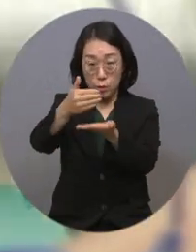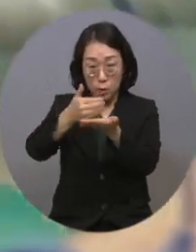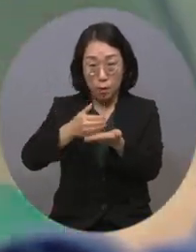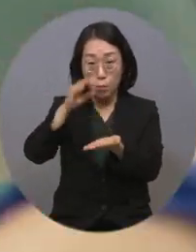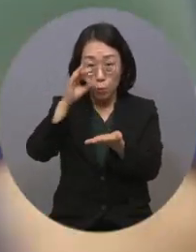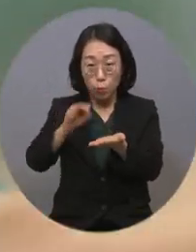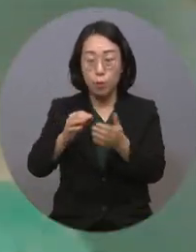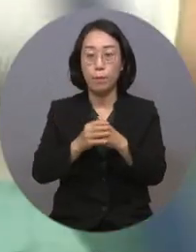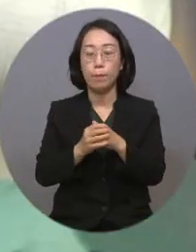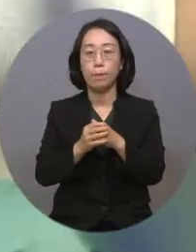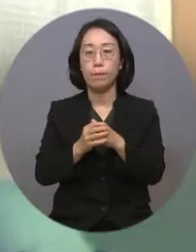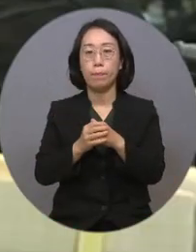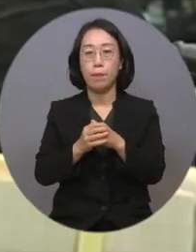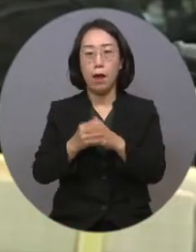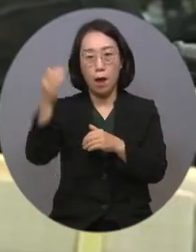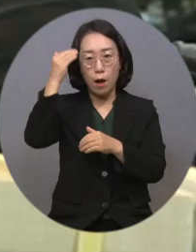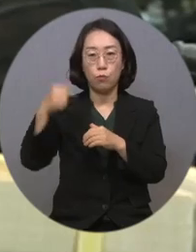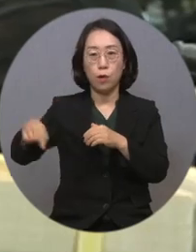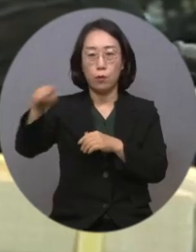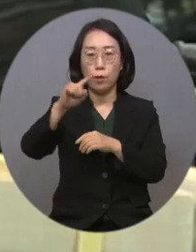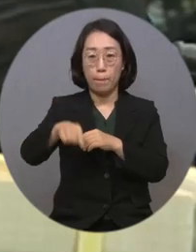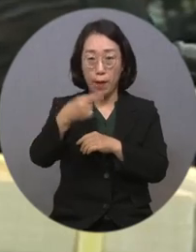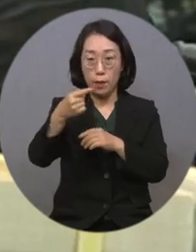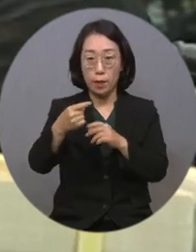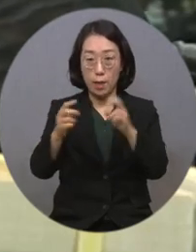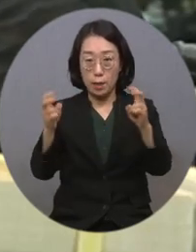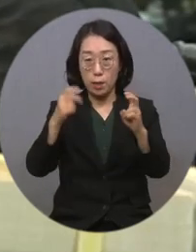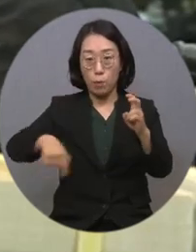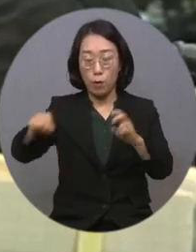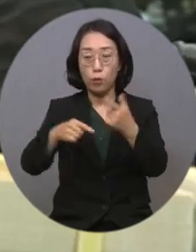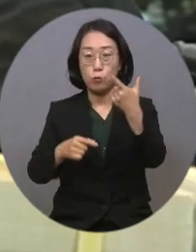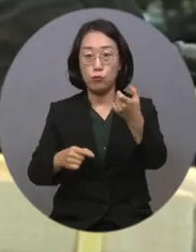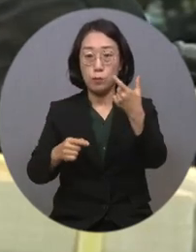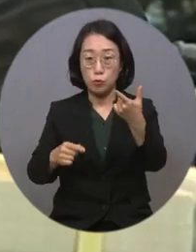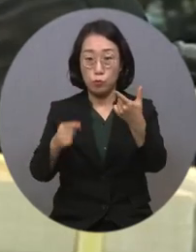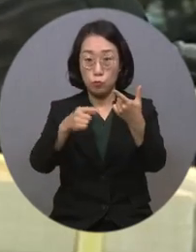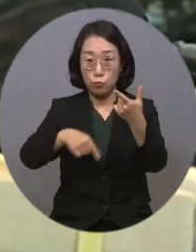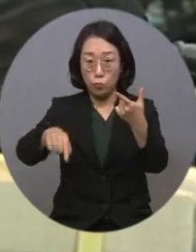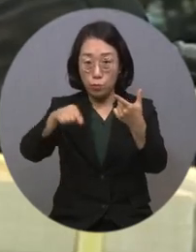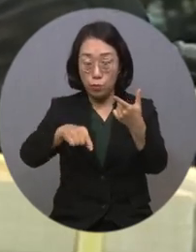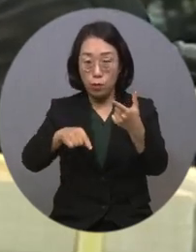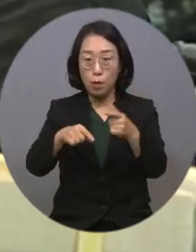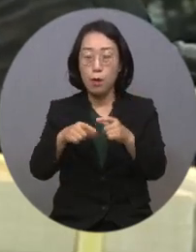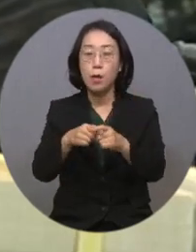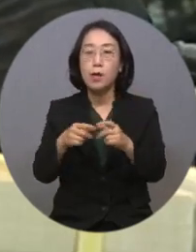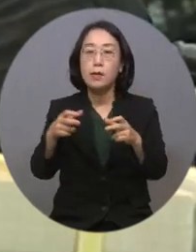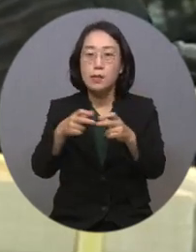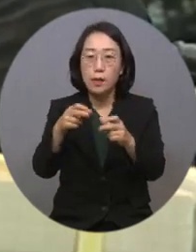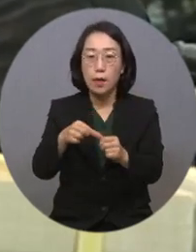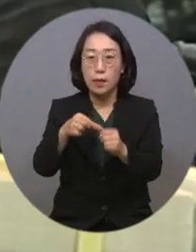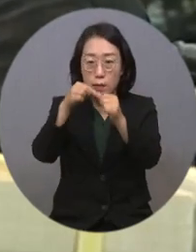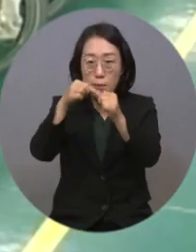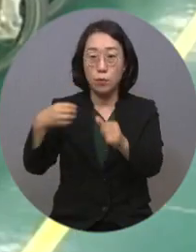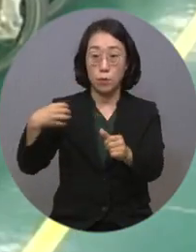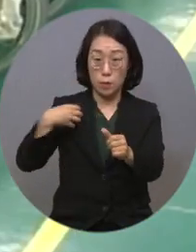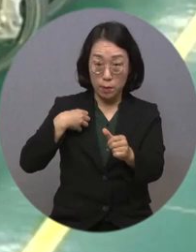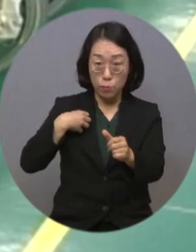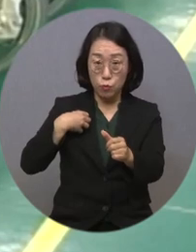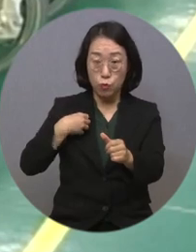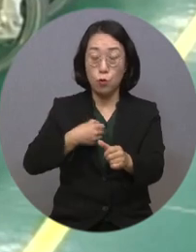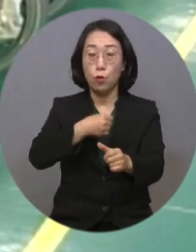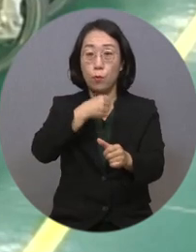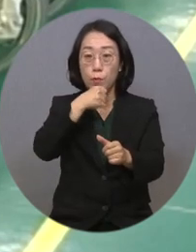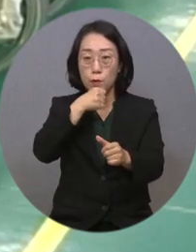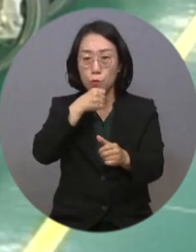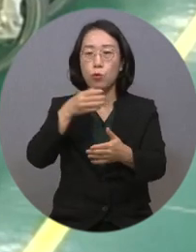자료에 따르면 대한민국 100대 기업 중 66개 기업의 민간부문 장애인 의무 고용률을 달성하지